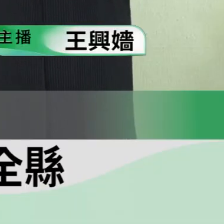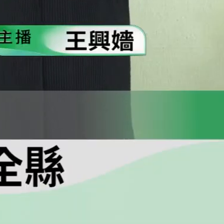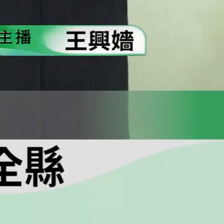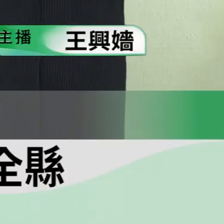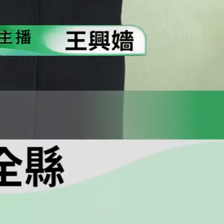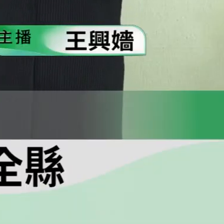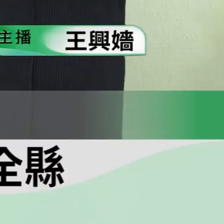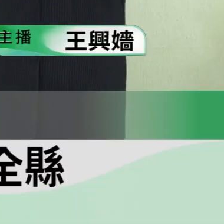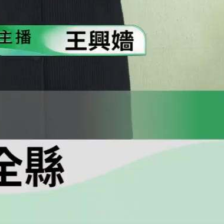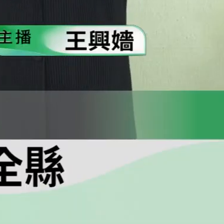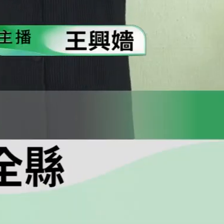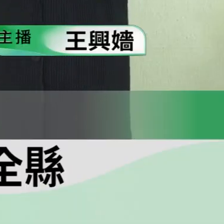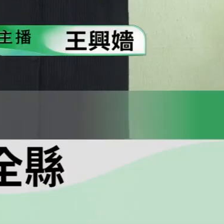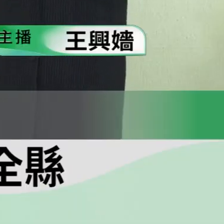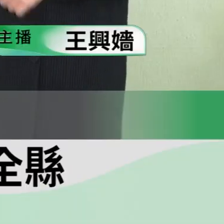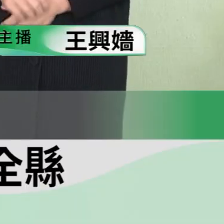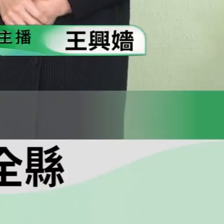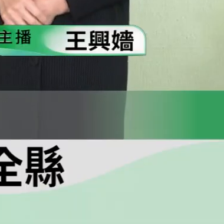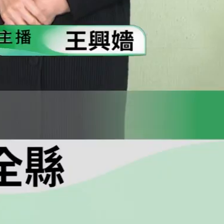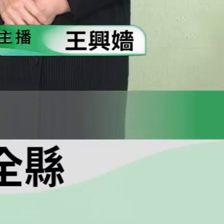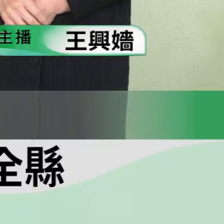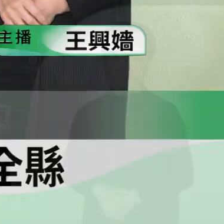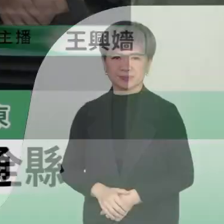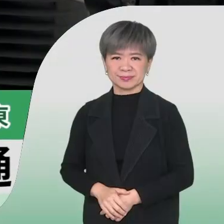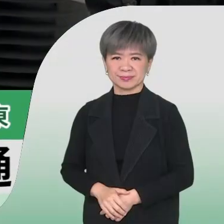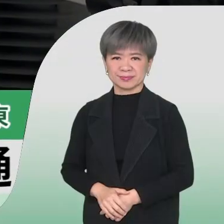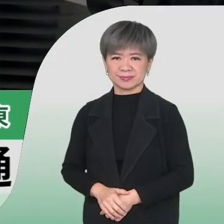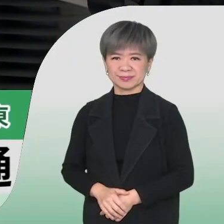有感叹的交通工具。